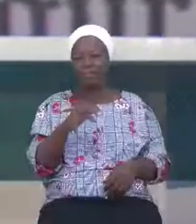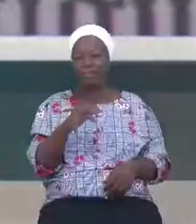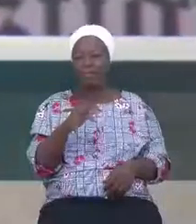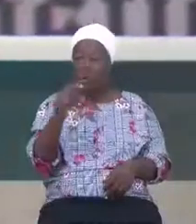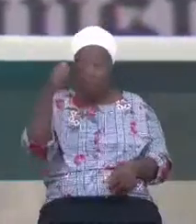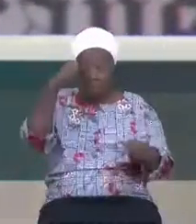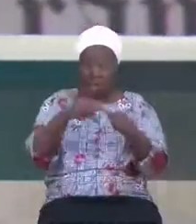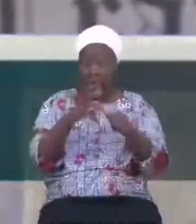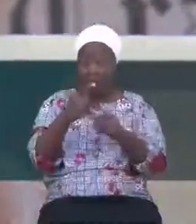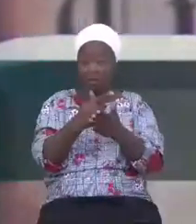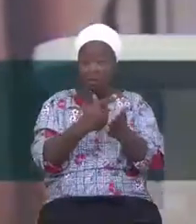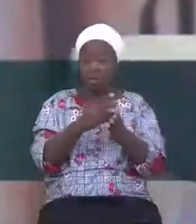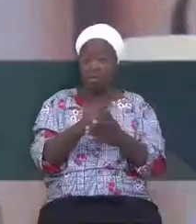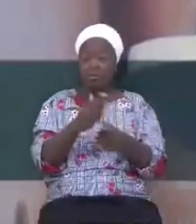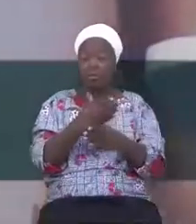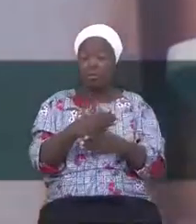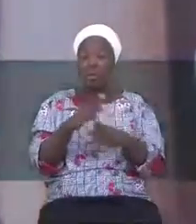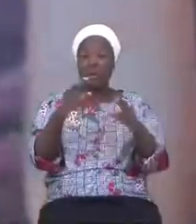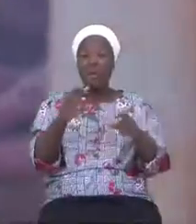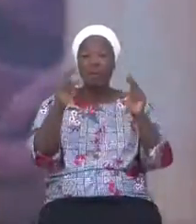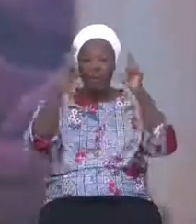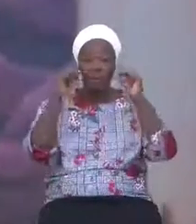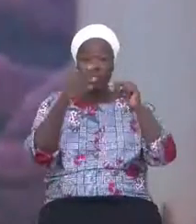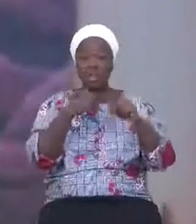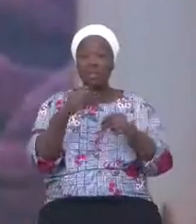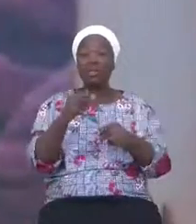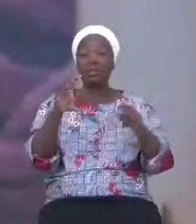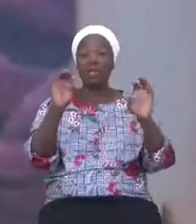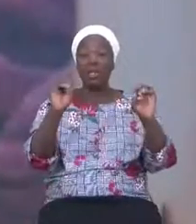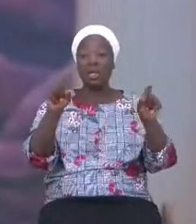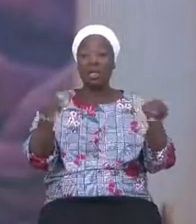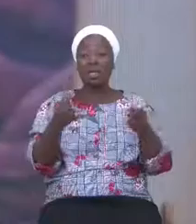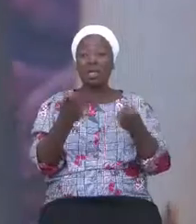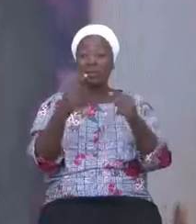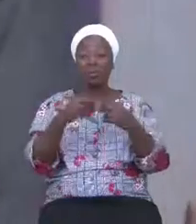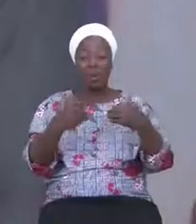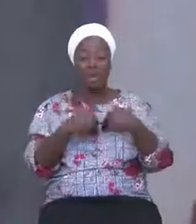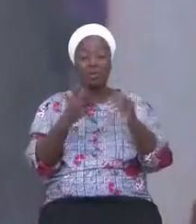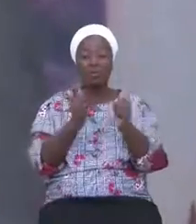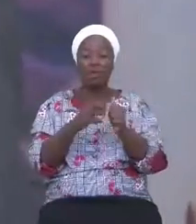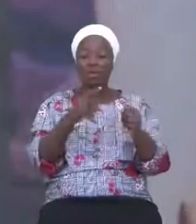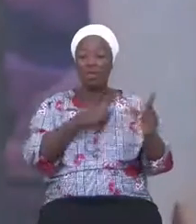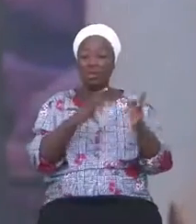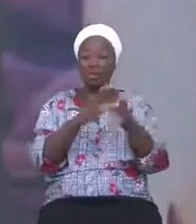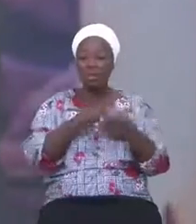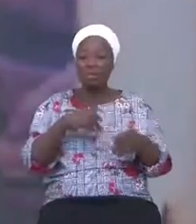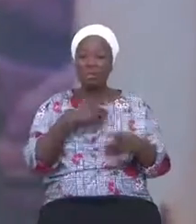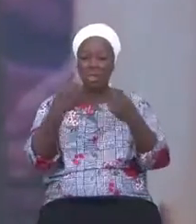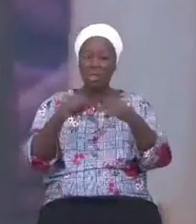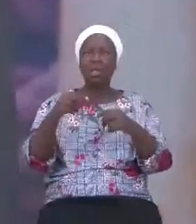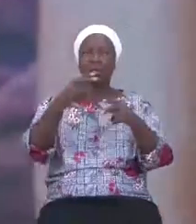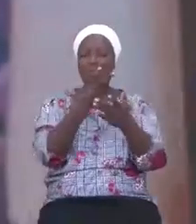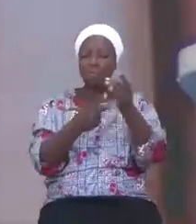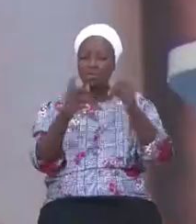Rappelez-vous les discussions que Moïse et Élie ont eues avec le Seigneur Jésus-Christ. Ils sont venus discuter avec